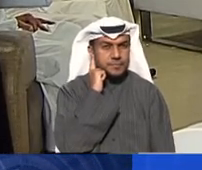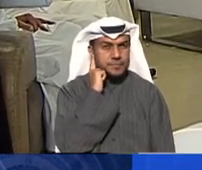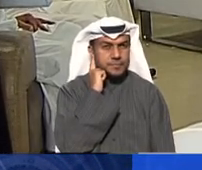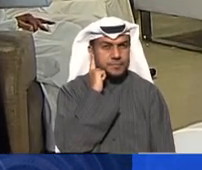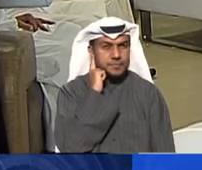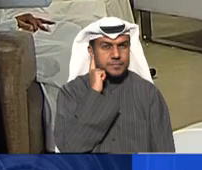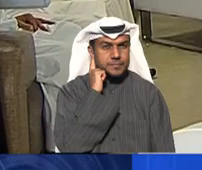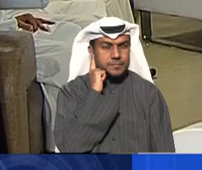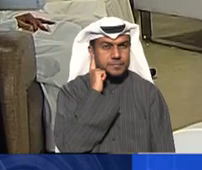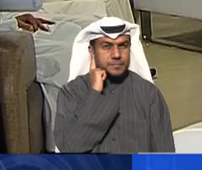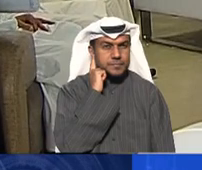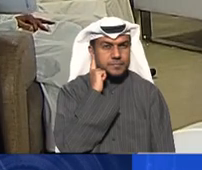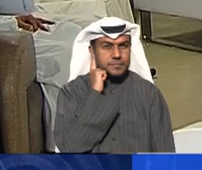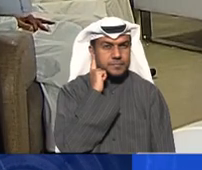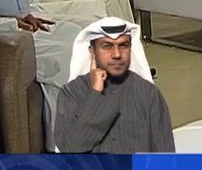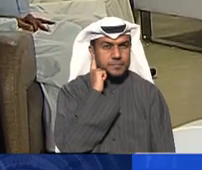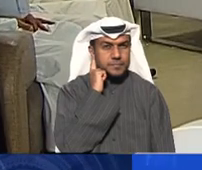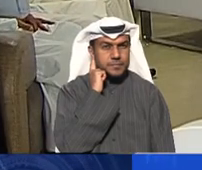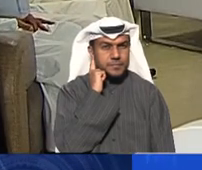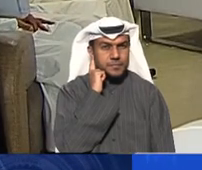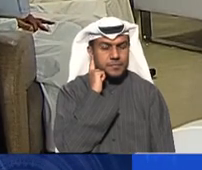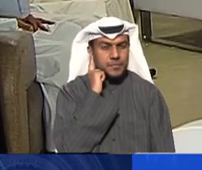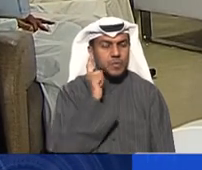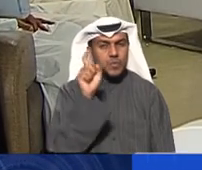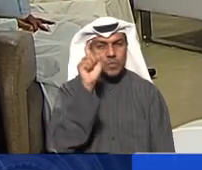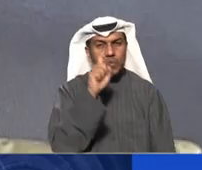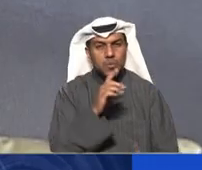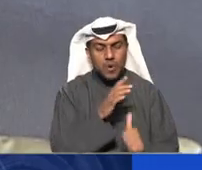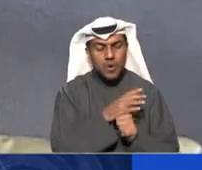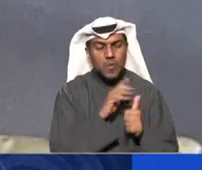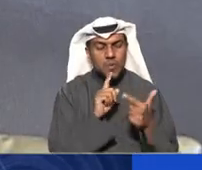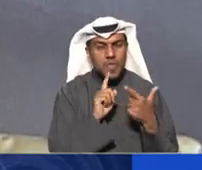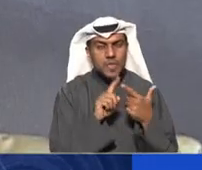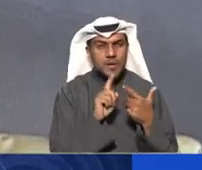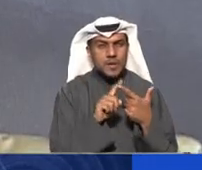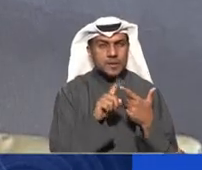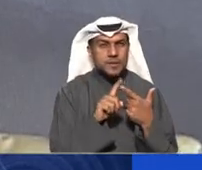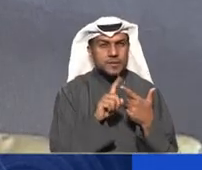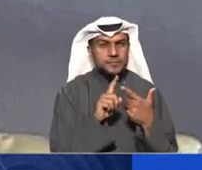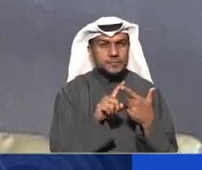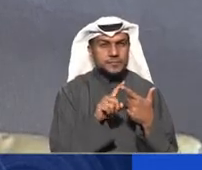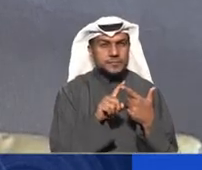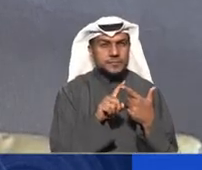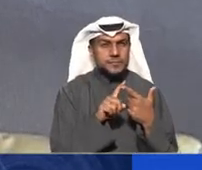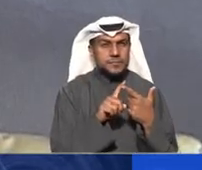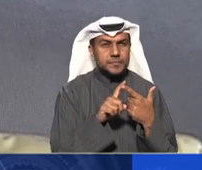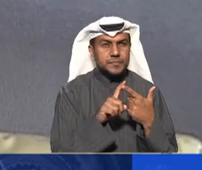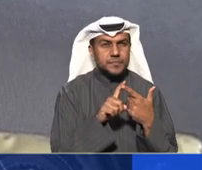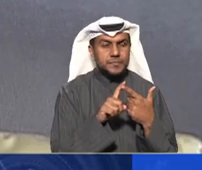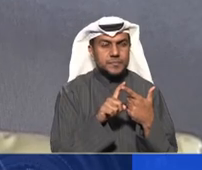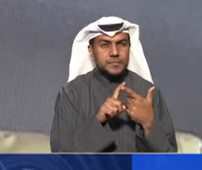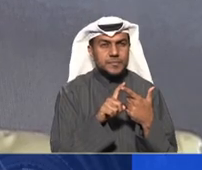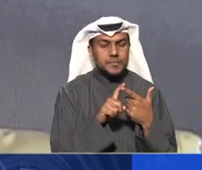إجلاءها أمس؟ هذا سؤال. سؤال آخر، اليوم سمعنا أن في مجمع الوزارات بيتم فحص